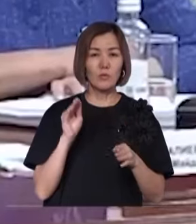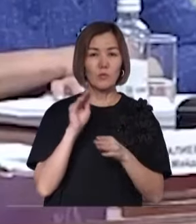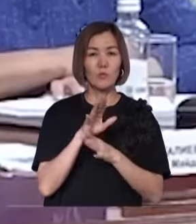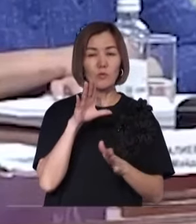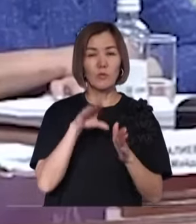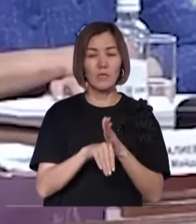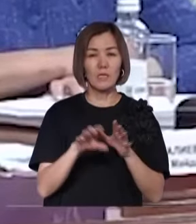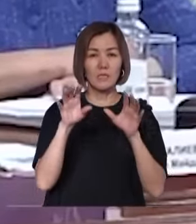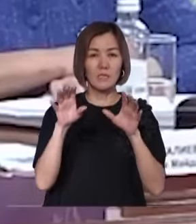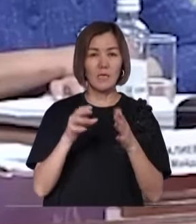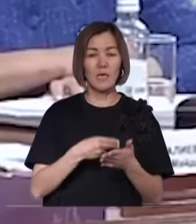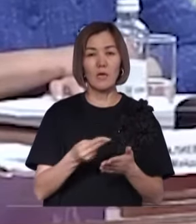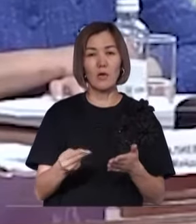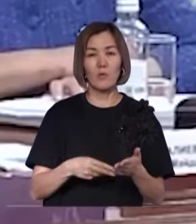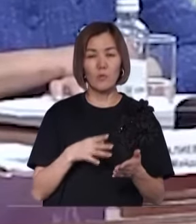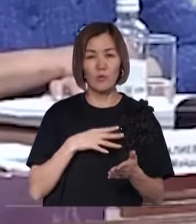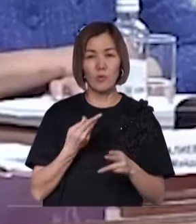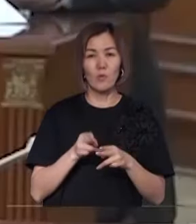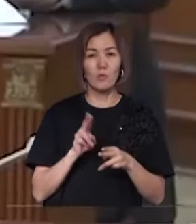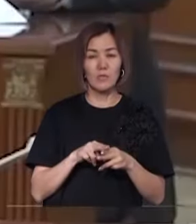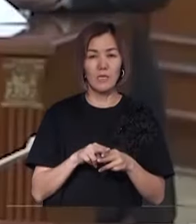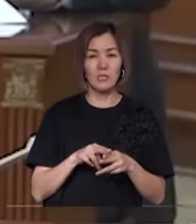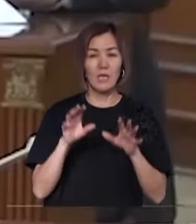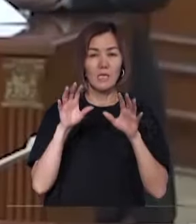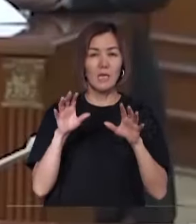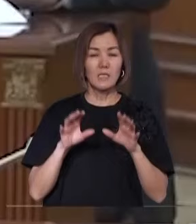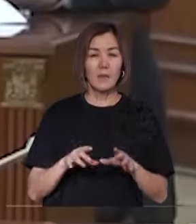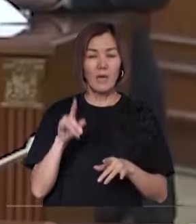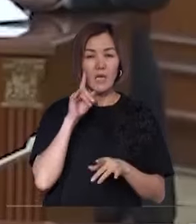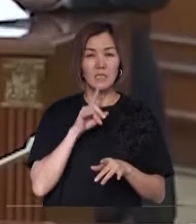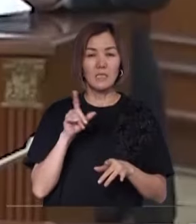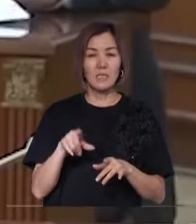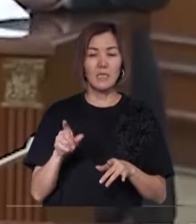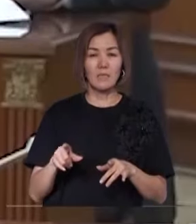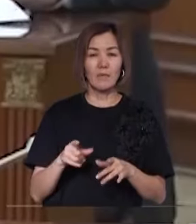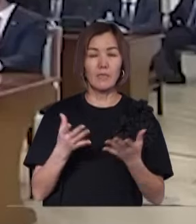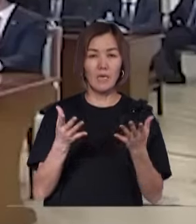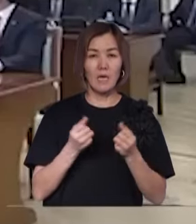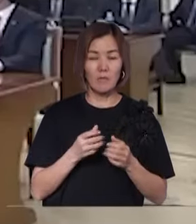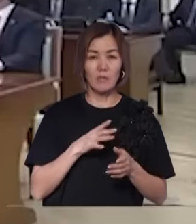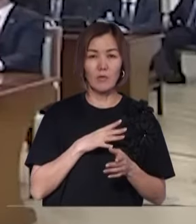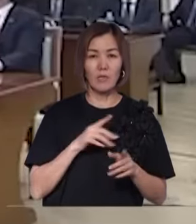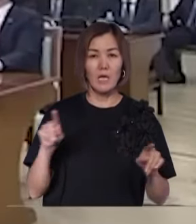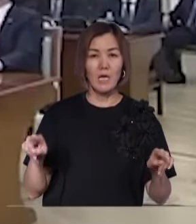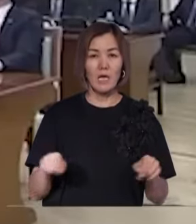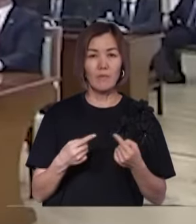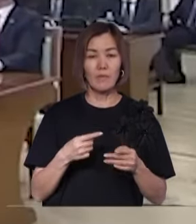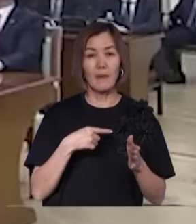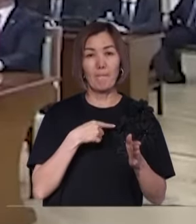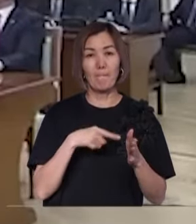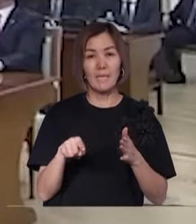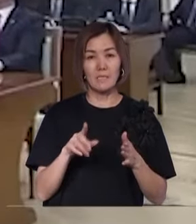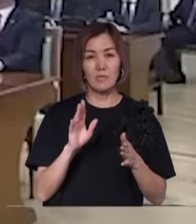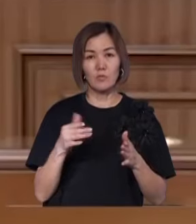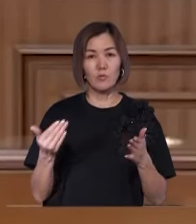өзгерістер мен толықтырулар енгізу туралы заңға қол қойды. Осылайша заңнамаға Қазақстан азаматтығын қабылдаудан және қалпына келтіруден бас тарту